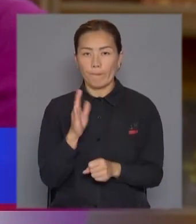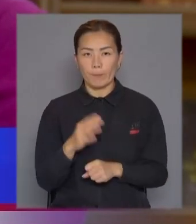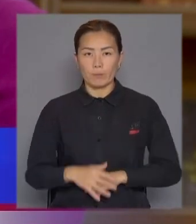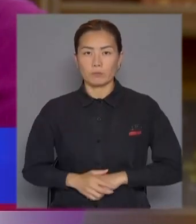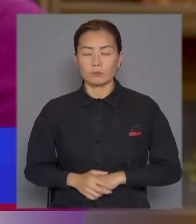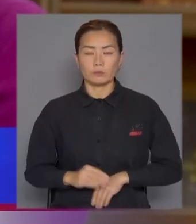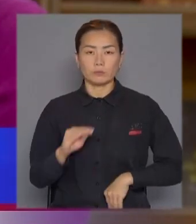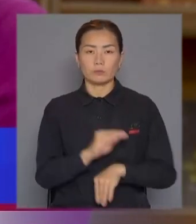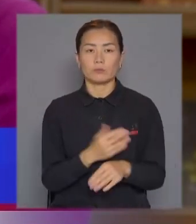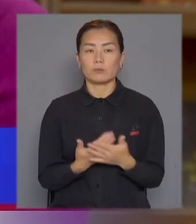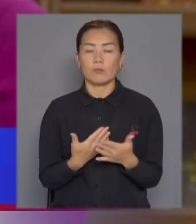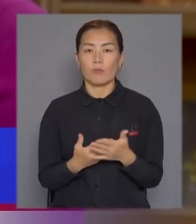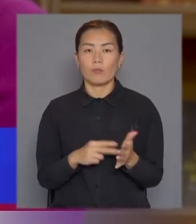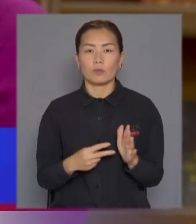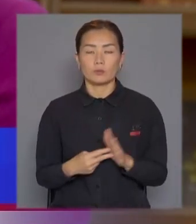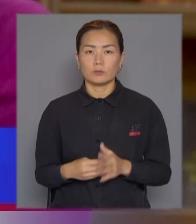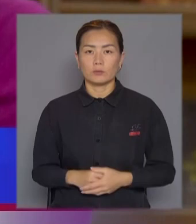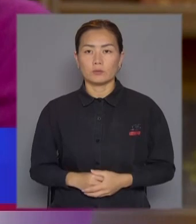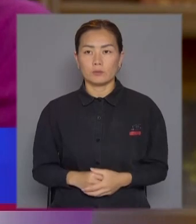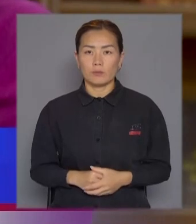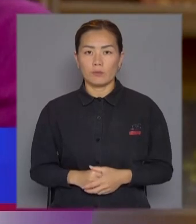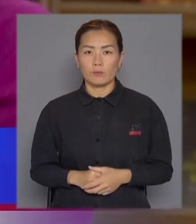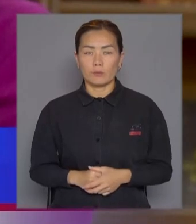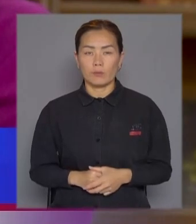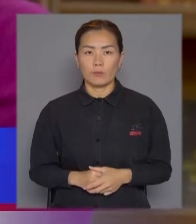іс-шараның тағы бір атап өтетін тұсы, бұл